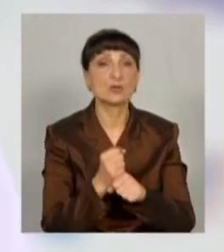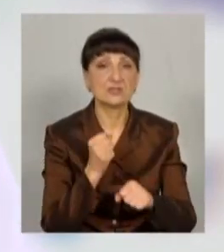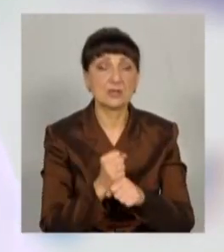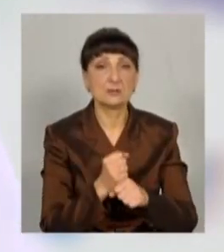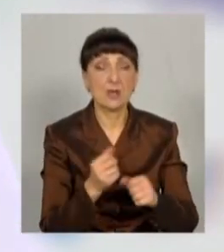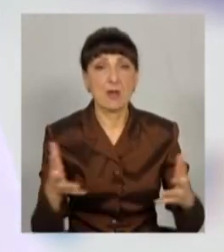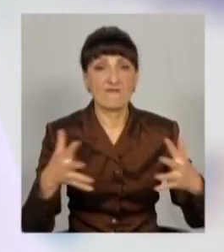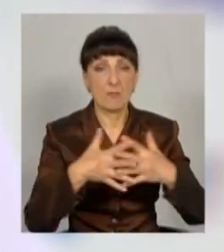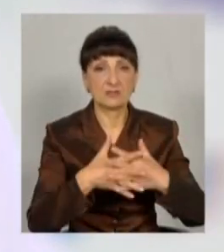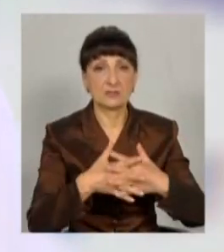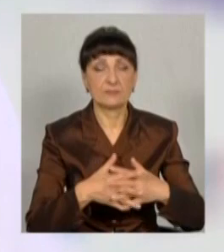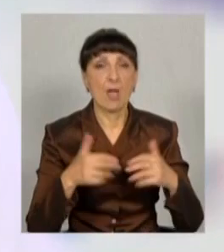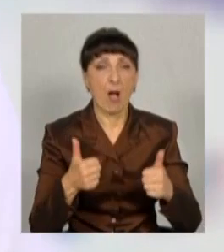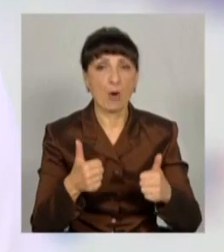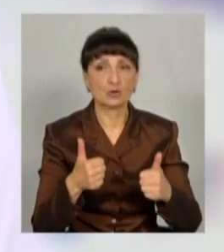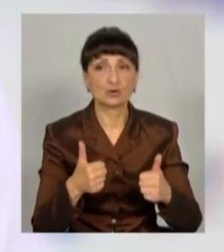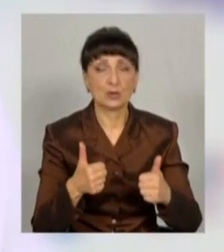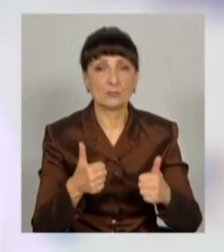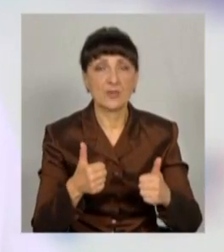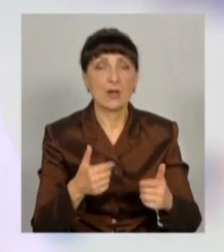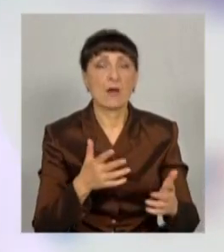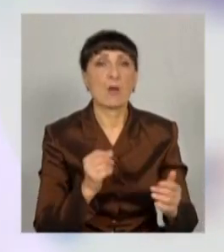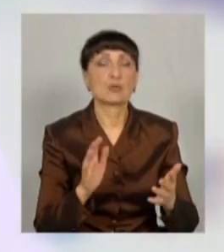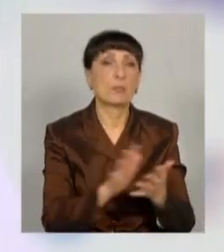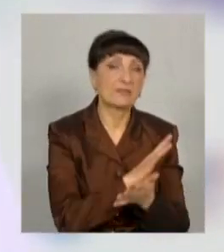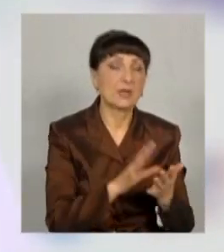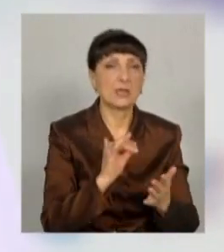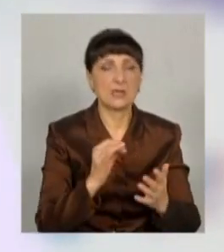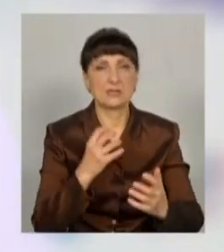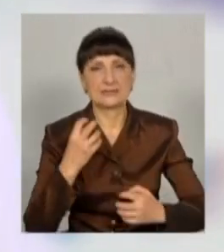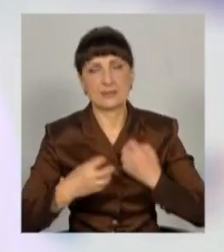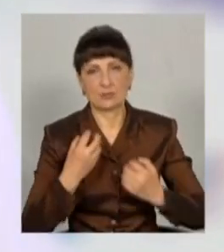комбинацию, хорошая комбо и благотворительности, и заботы о своем здоровье.